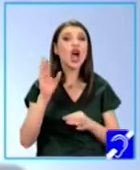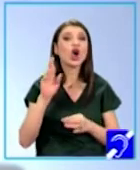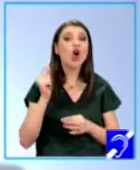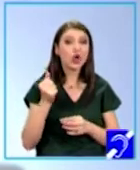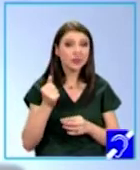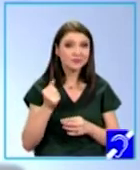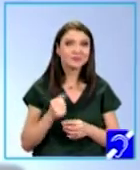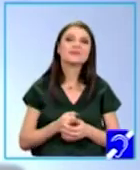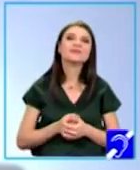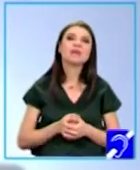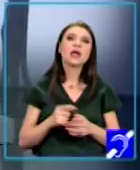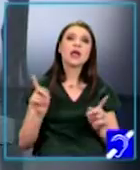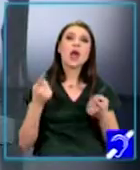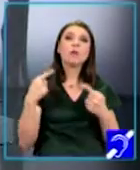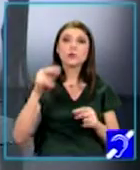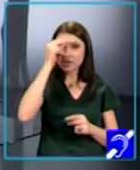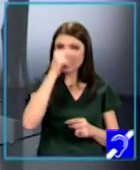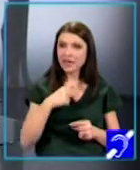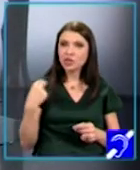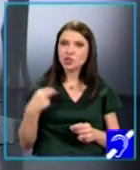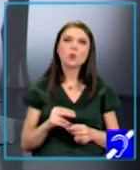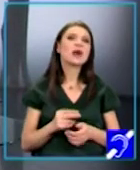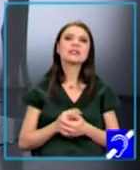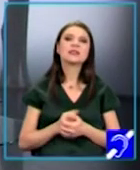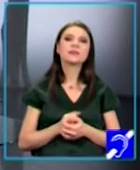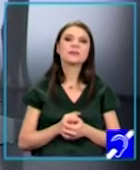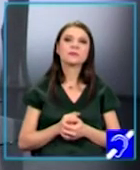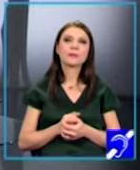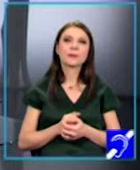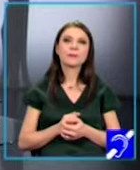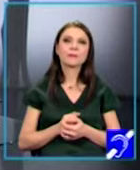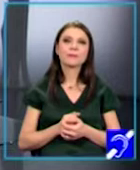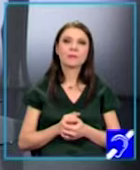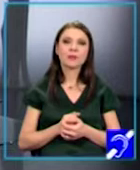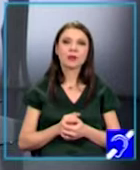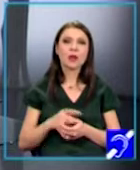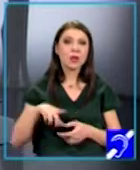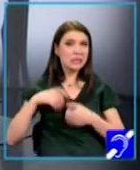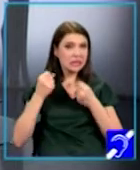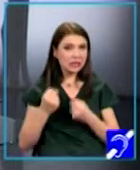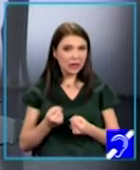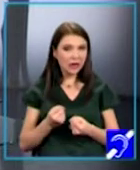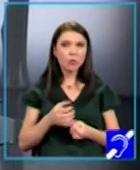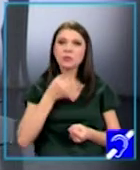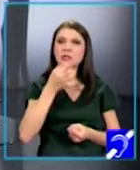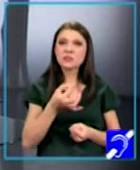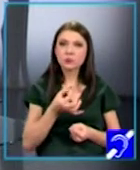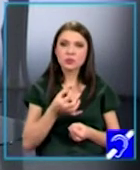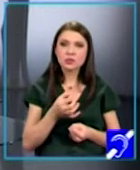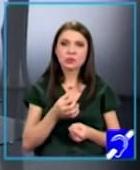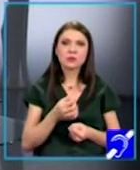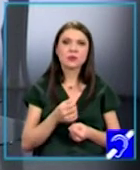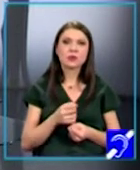la secțiunea de muzică religioasă a Festivalului de Muzică Corală Ioan de Chirescu este greu de exprimat în cuvinte, dar se poate